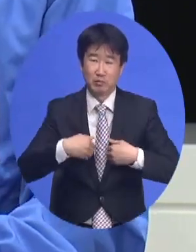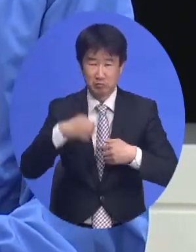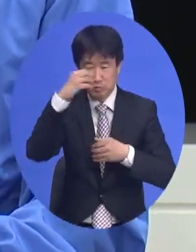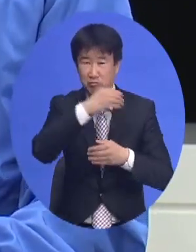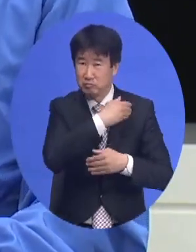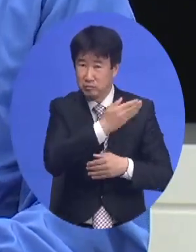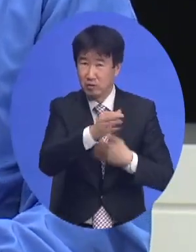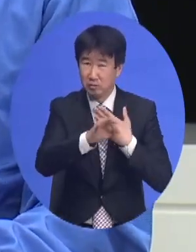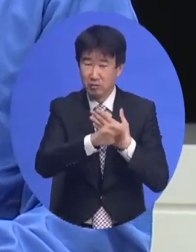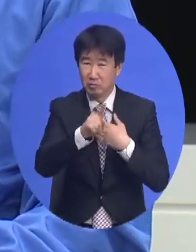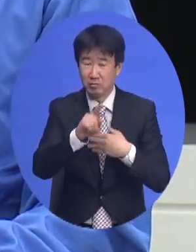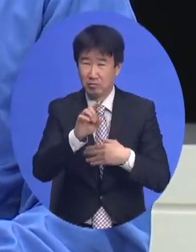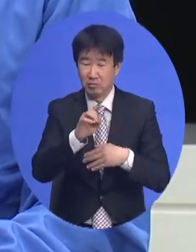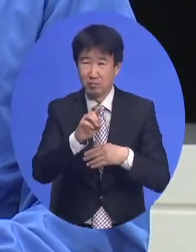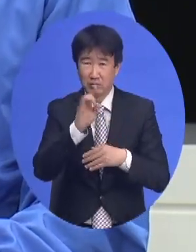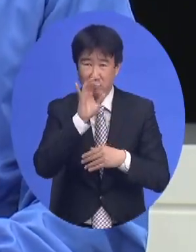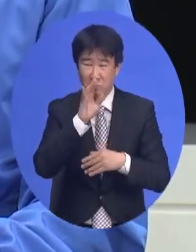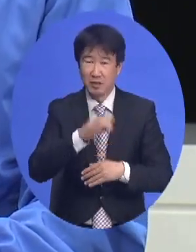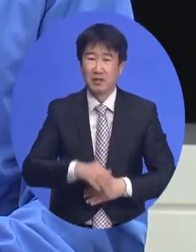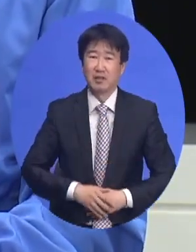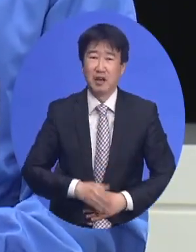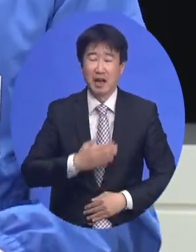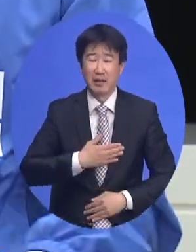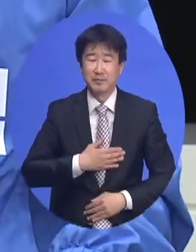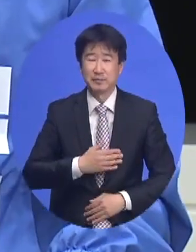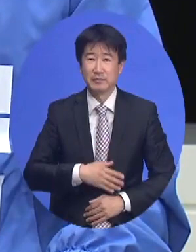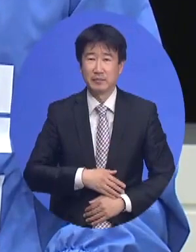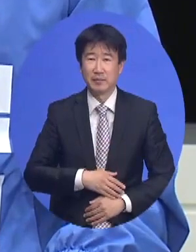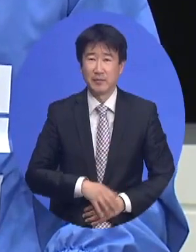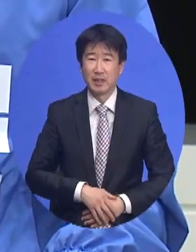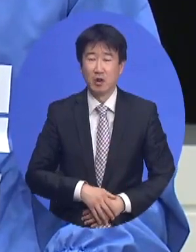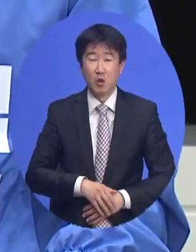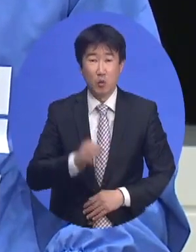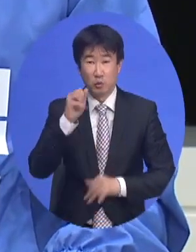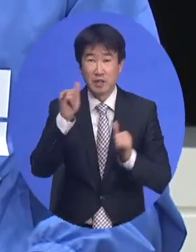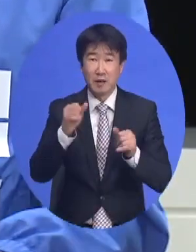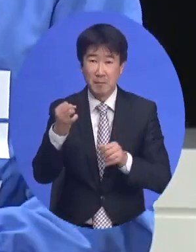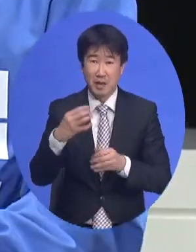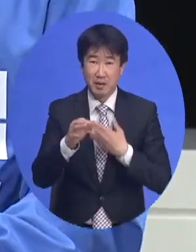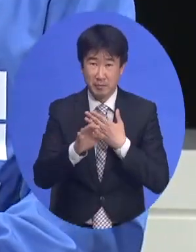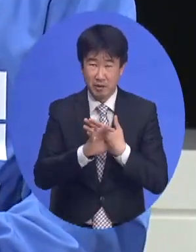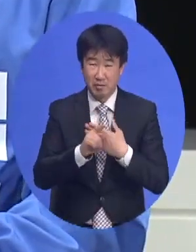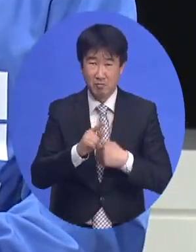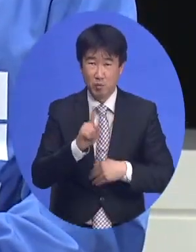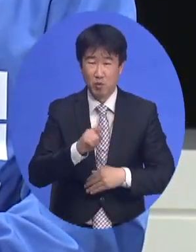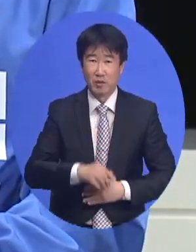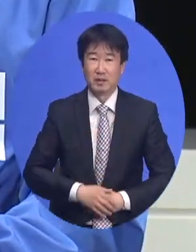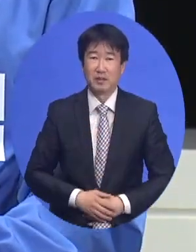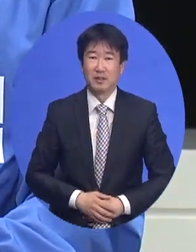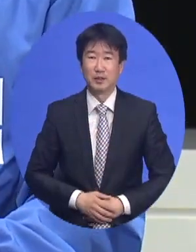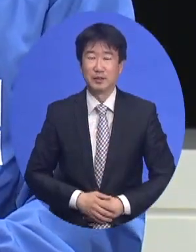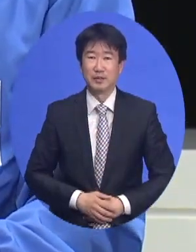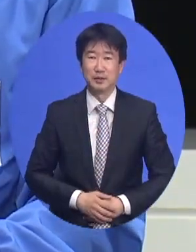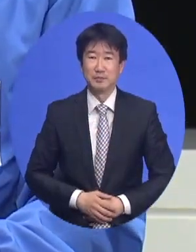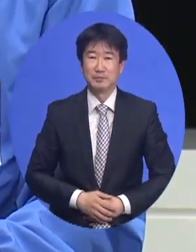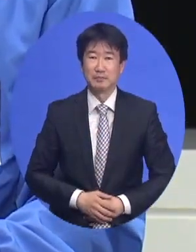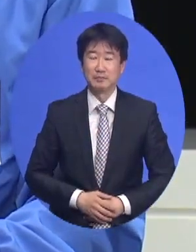된다면 접근성이 네, 후보자님 없죠. 잘 들었습니다. 네. 후보자님 말씀을 들으면 이게 그